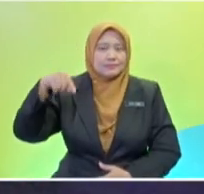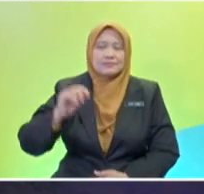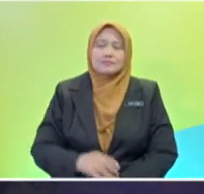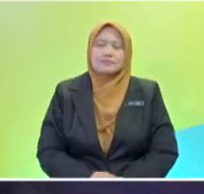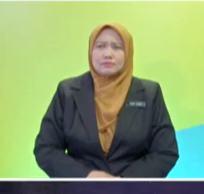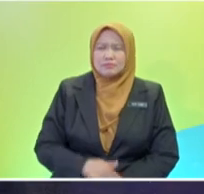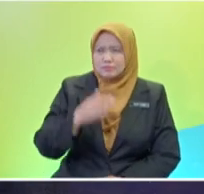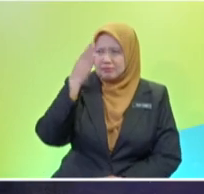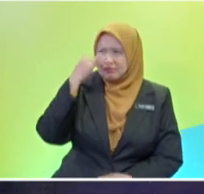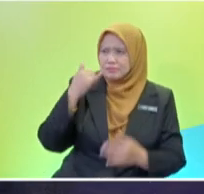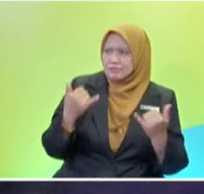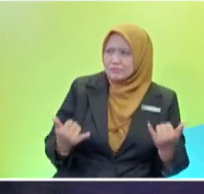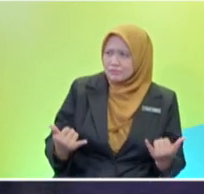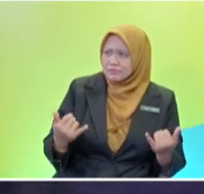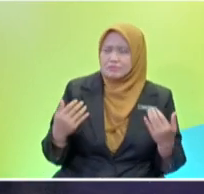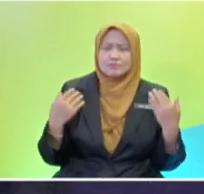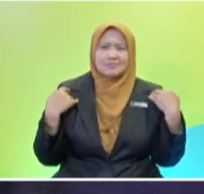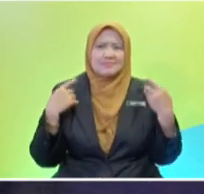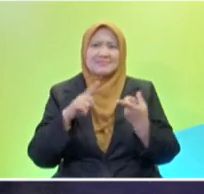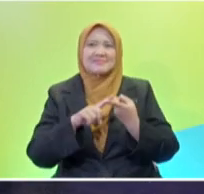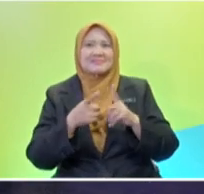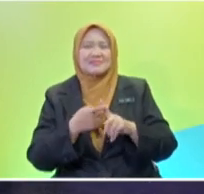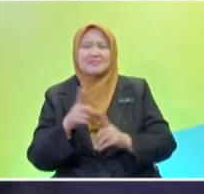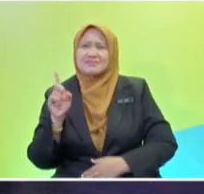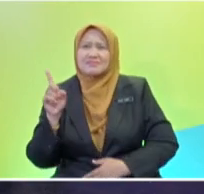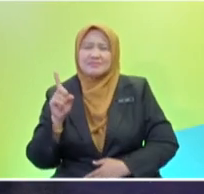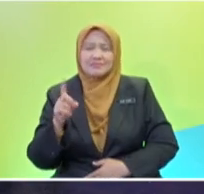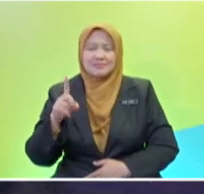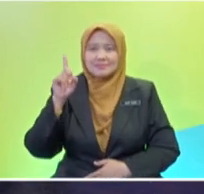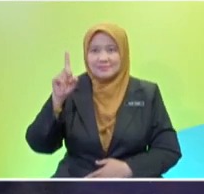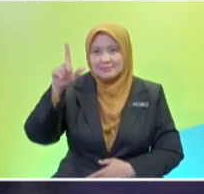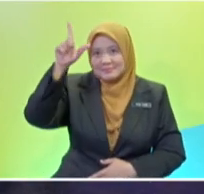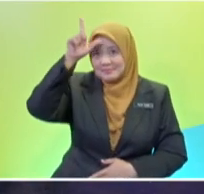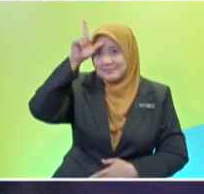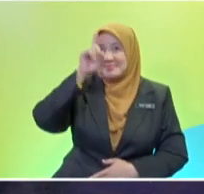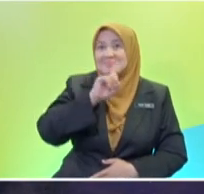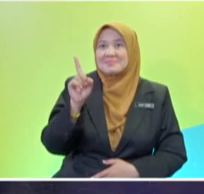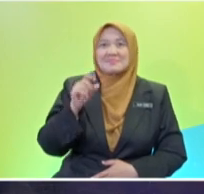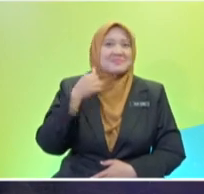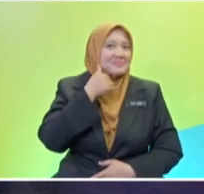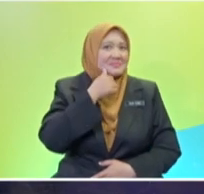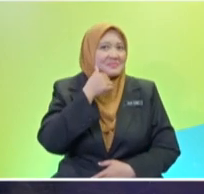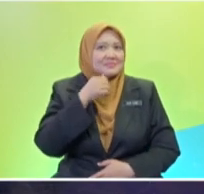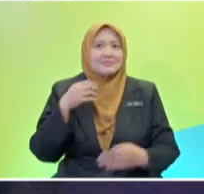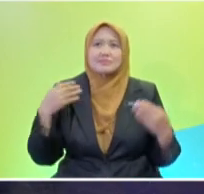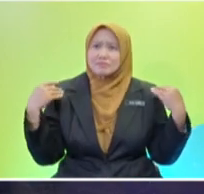dan sekarang Ivan tak pasti yang manis satu lelaki yang mana satu perempuan